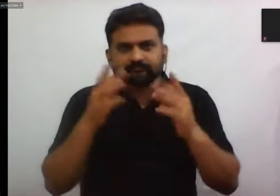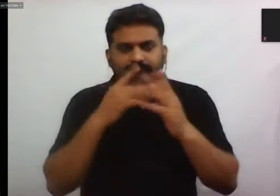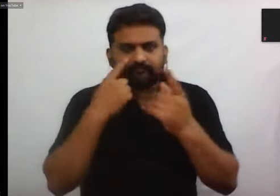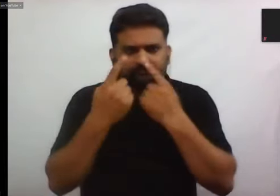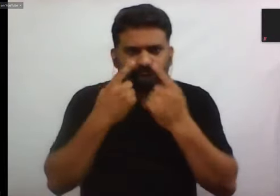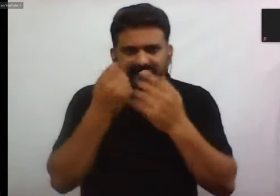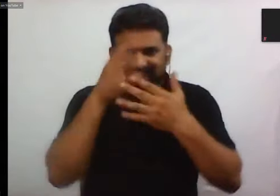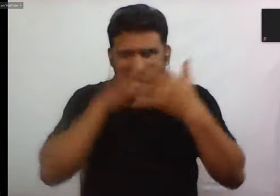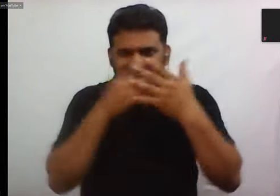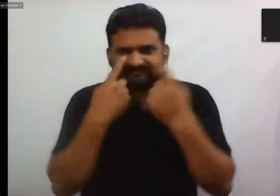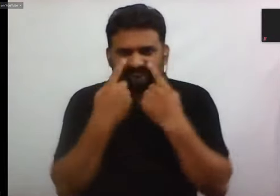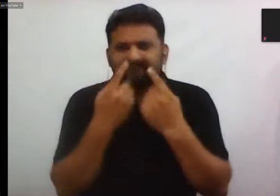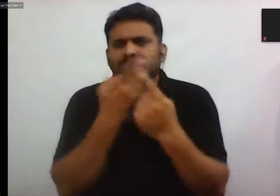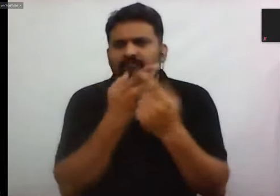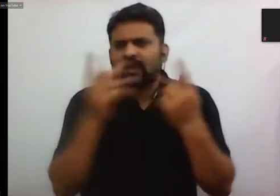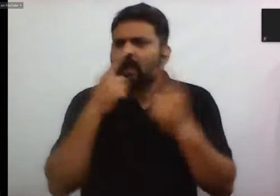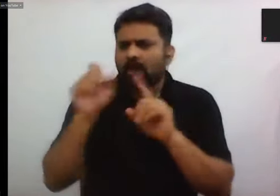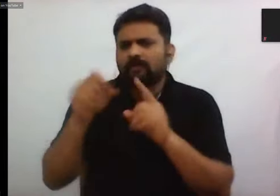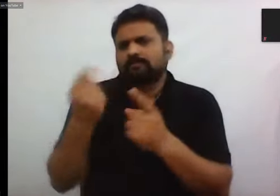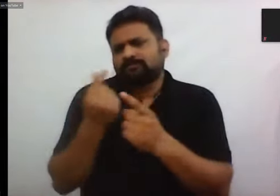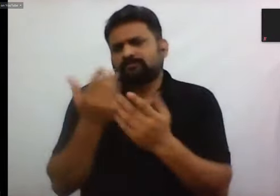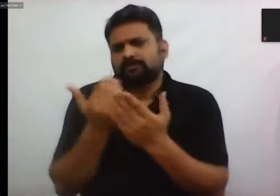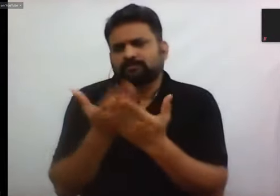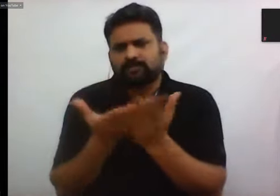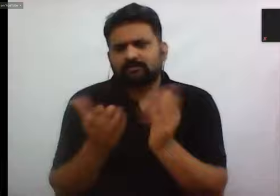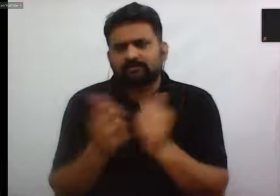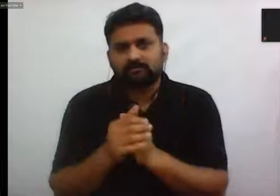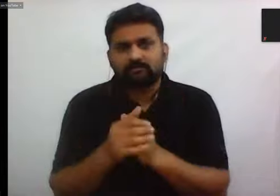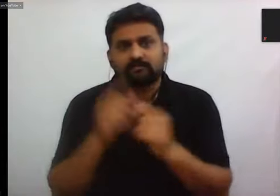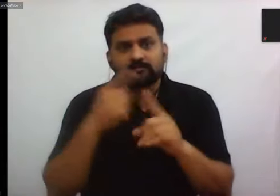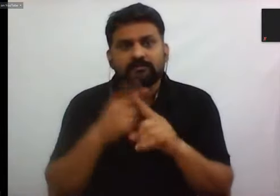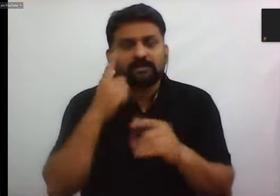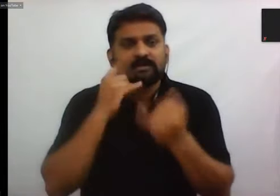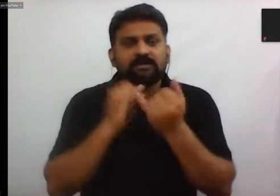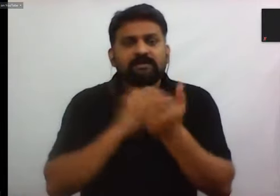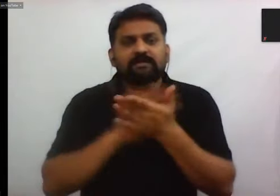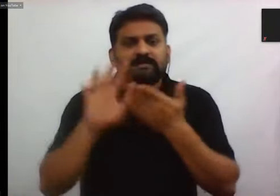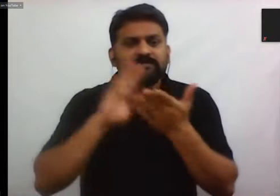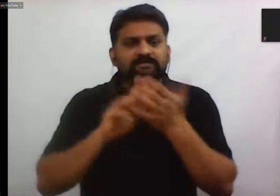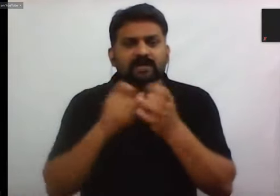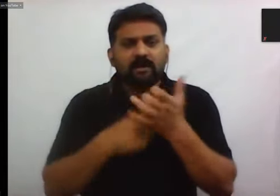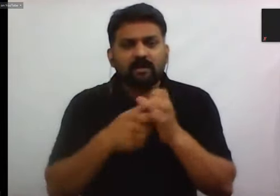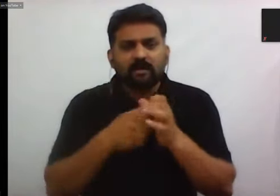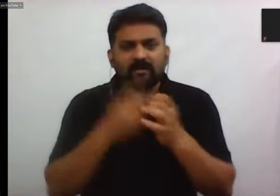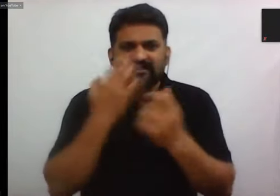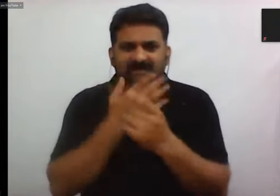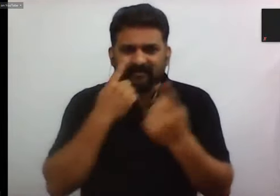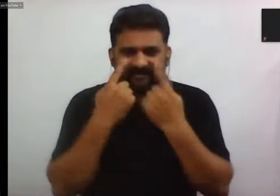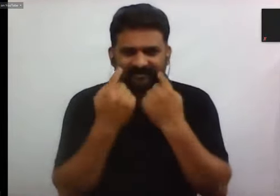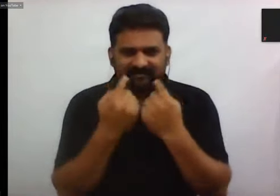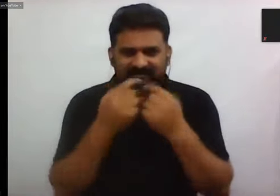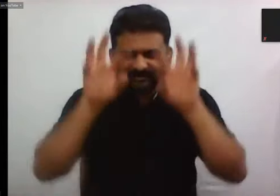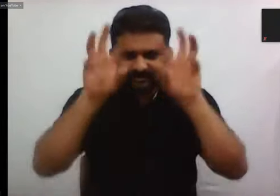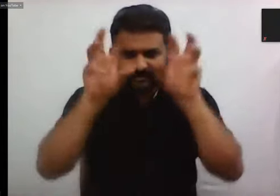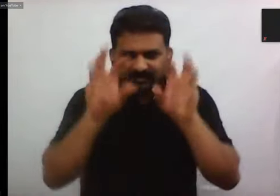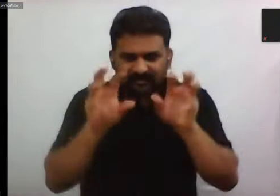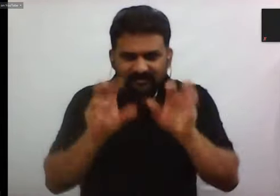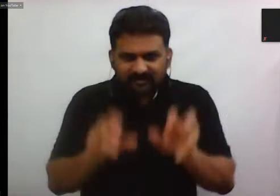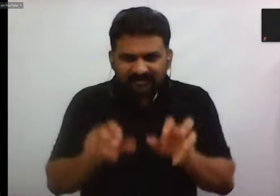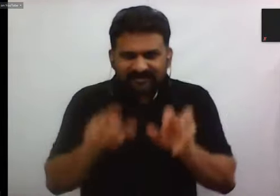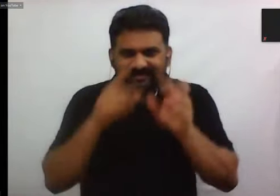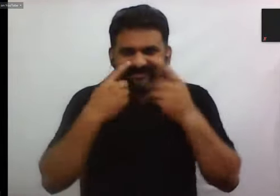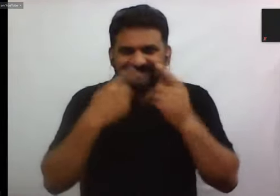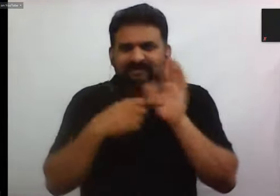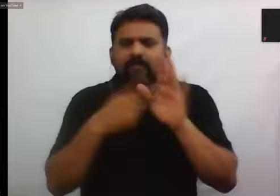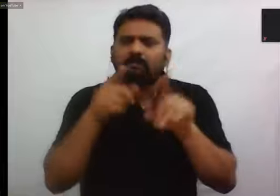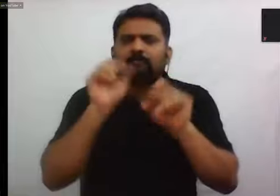सब करने के लिए आप वो यूज कर सकते हैं। इवन इशिहारा टेस्ट जो कलर के लिए मैंने बताया, दैट ऑल यू कैन यूज फॉर असेसमेंट फॉर